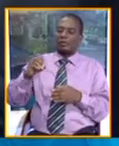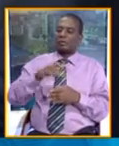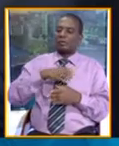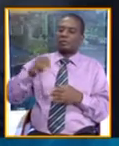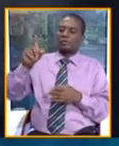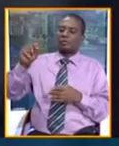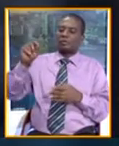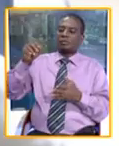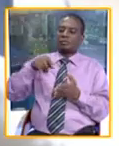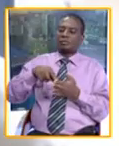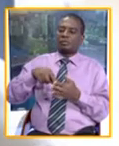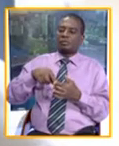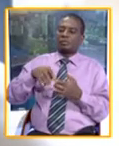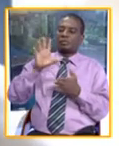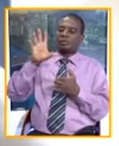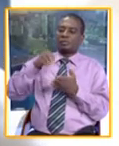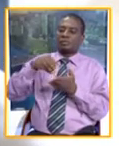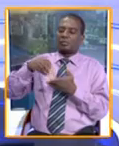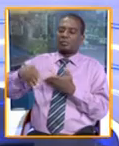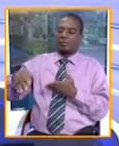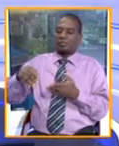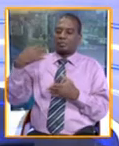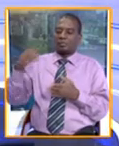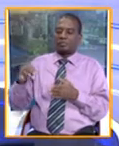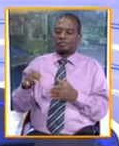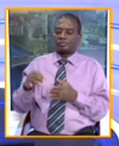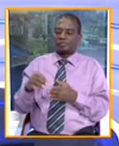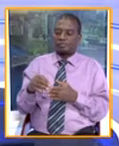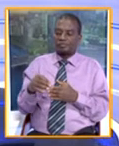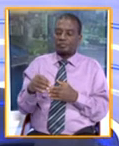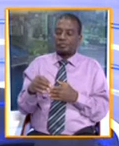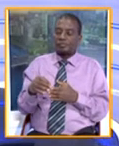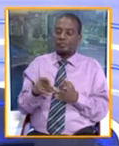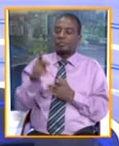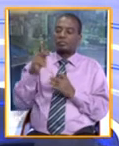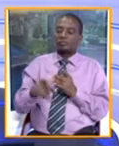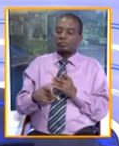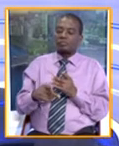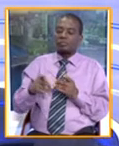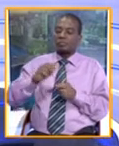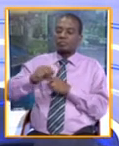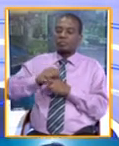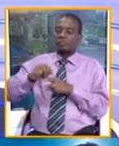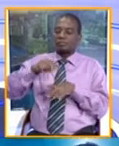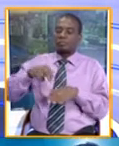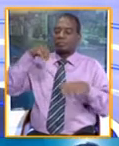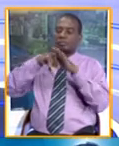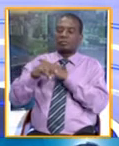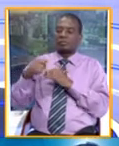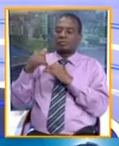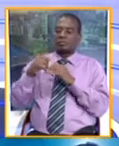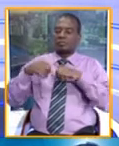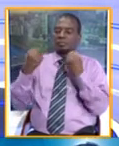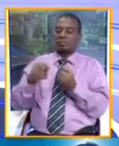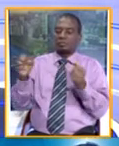millions de francs CFA pour les projets structurants. Ce programme vise la formation et l'insertion